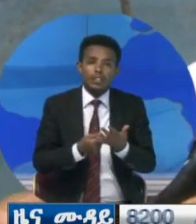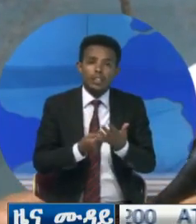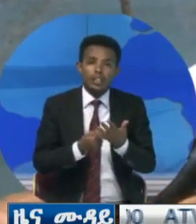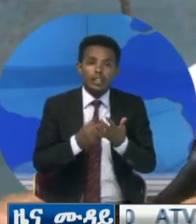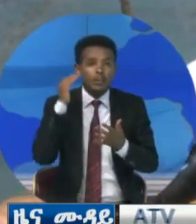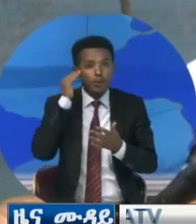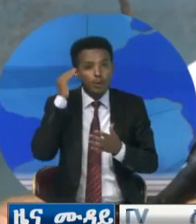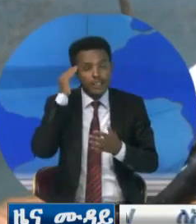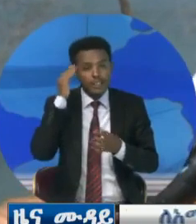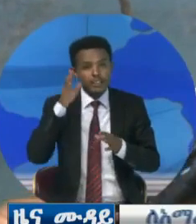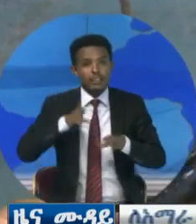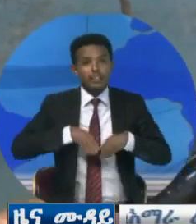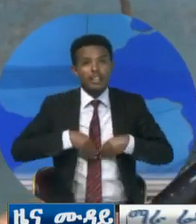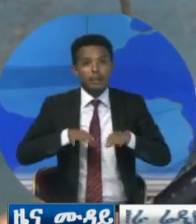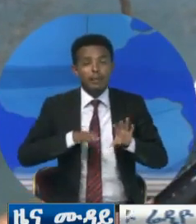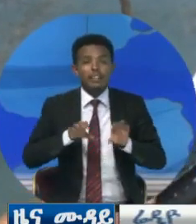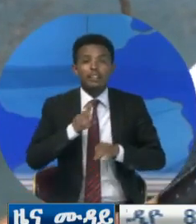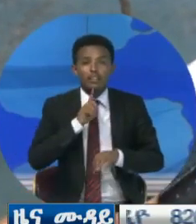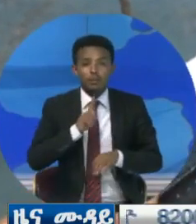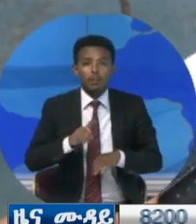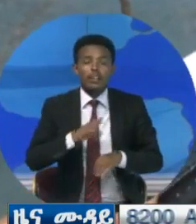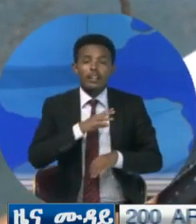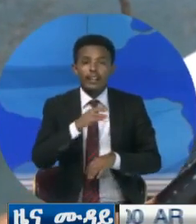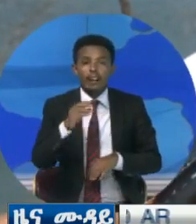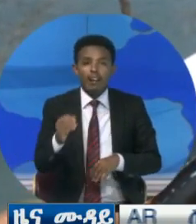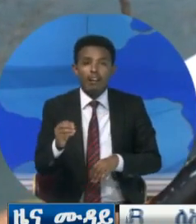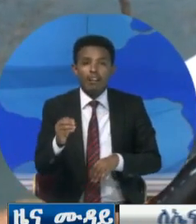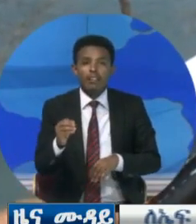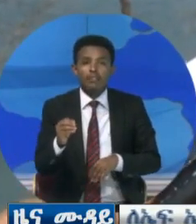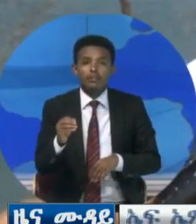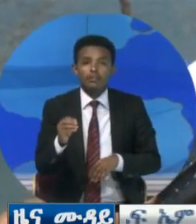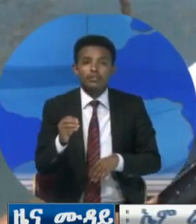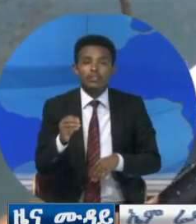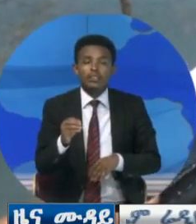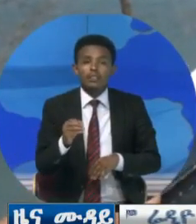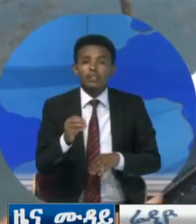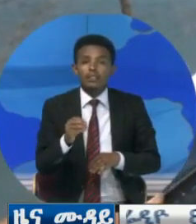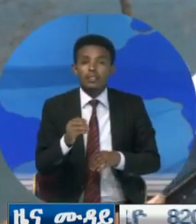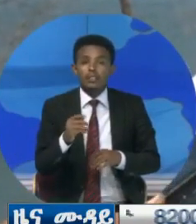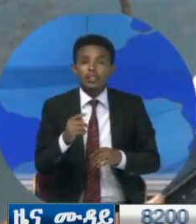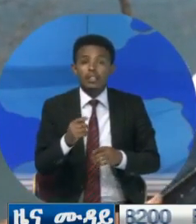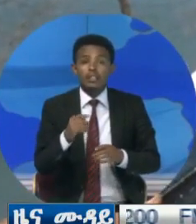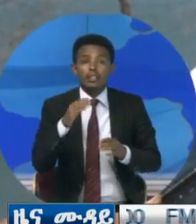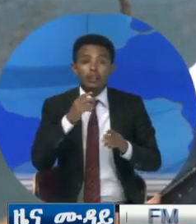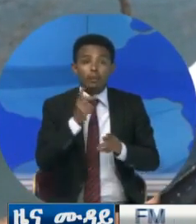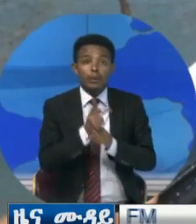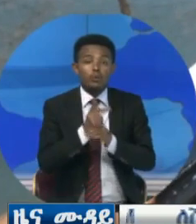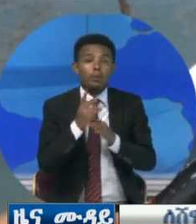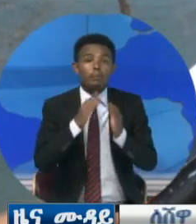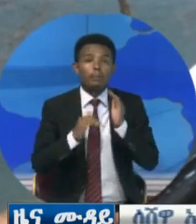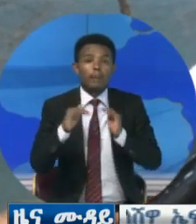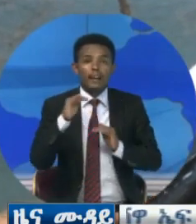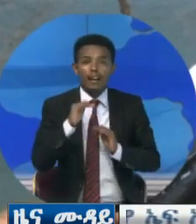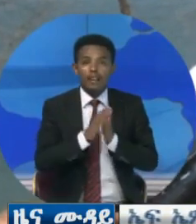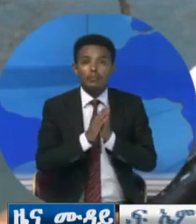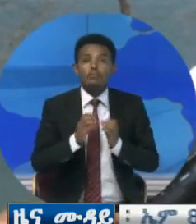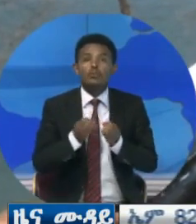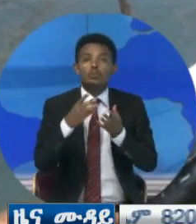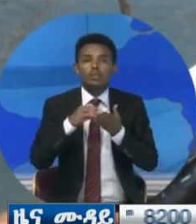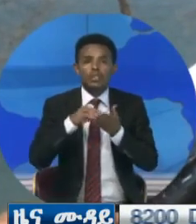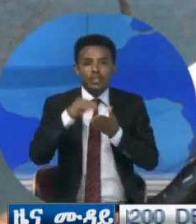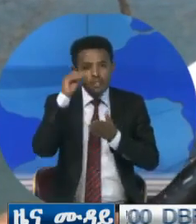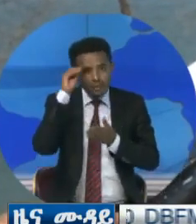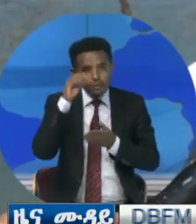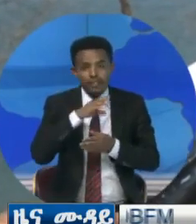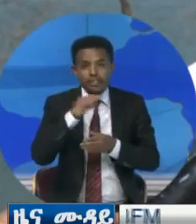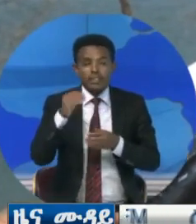የኖሌጅ ጌን ለማድረግ ነው እና እንዲያም ከምትጠቀሙት በላይ ብዙ ትምህርትና